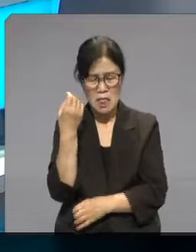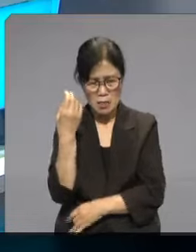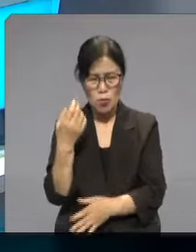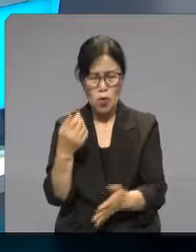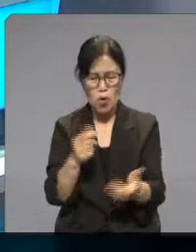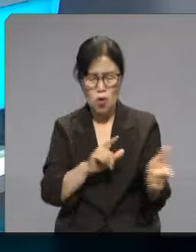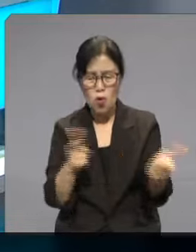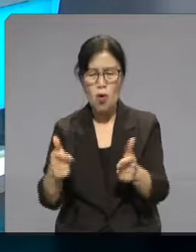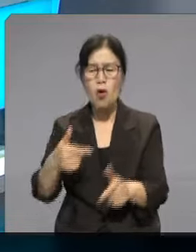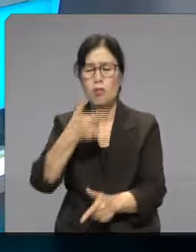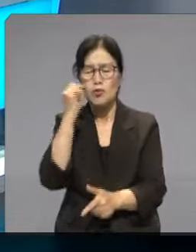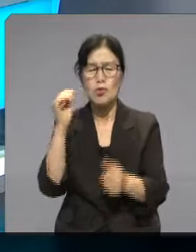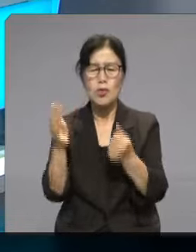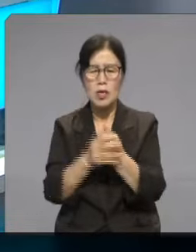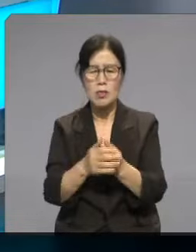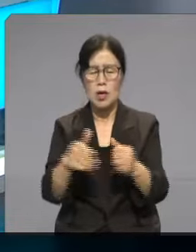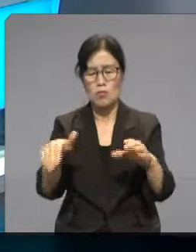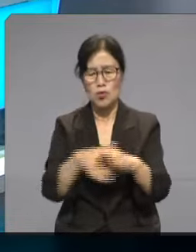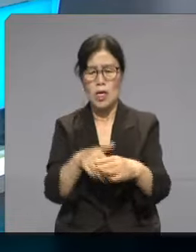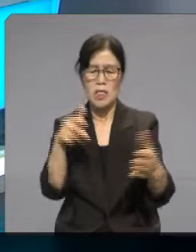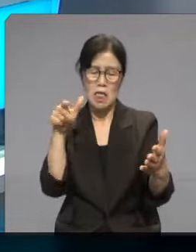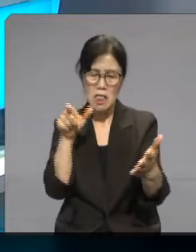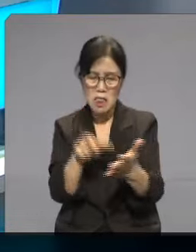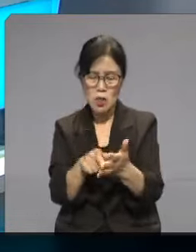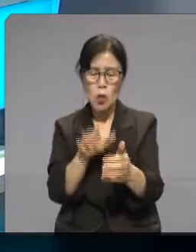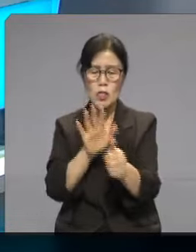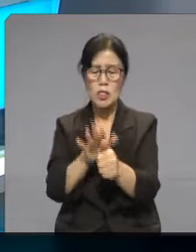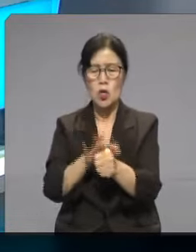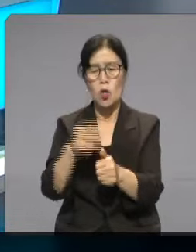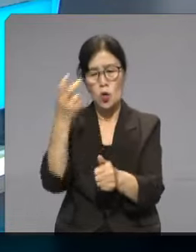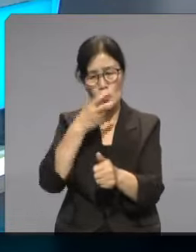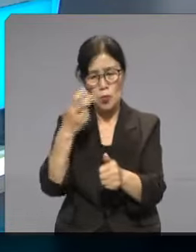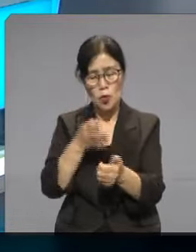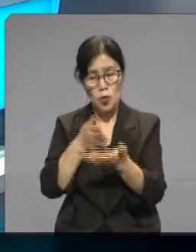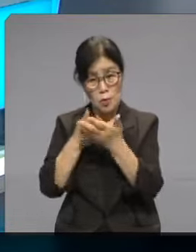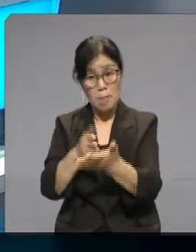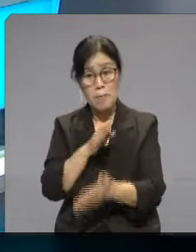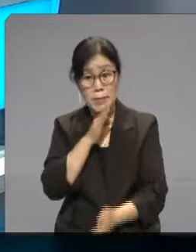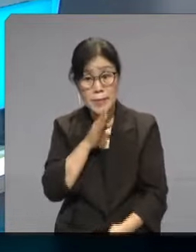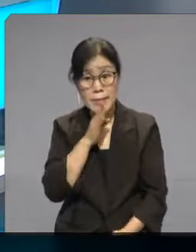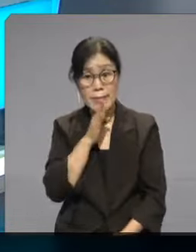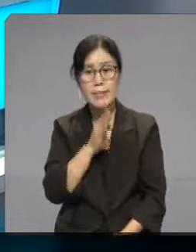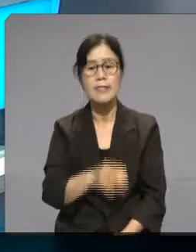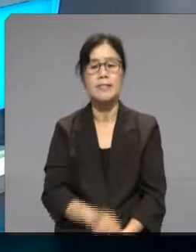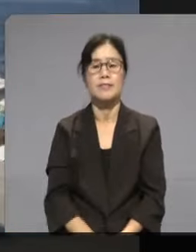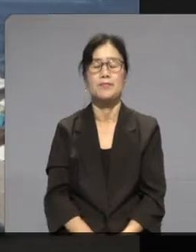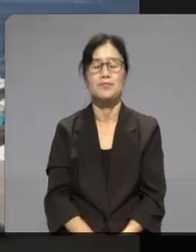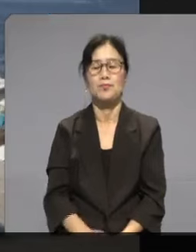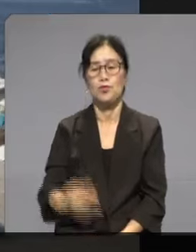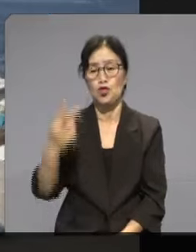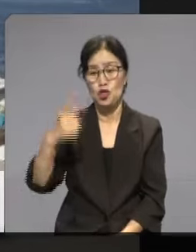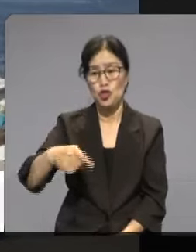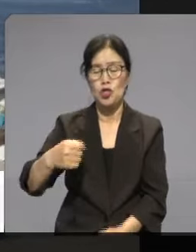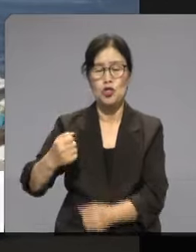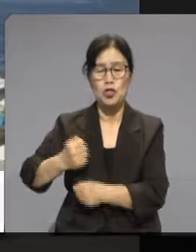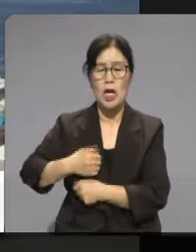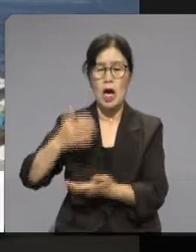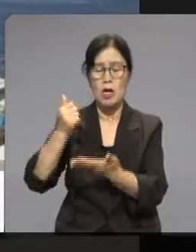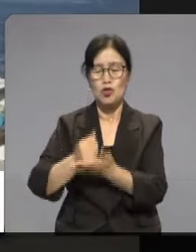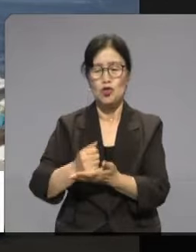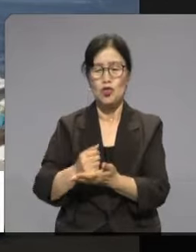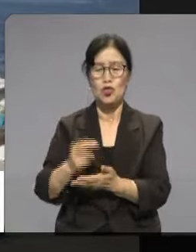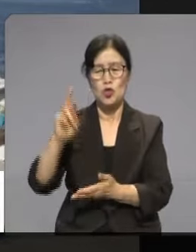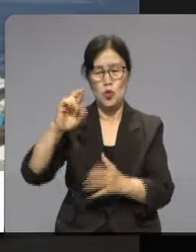중구청에 문화재 등록과 지원 검토를 건의한 상황이라고요. 네, 두경승 장군은